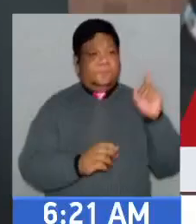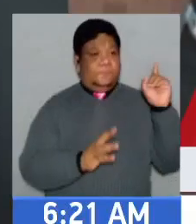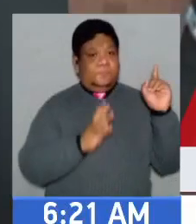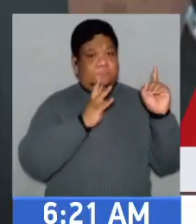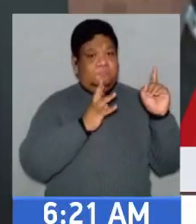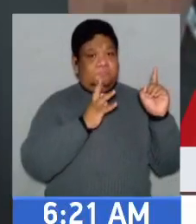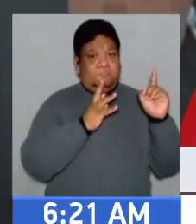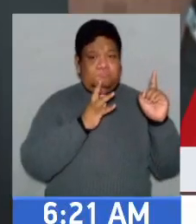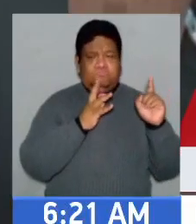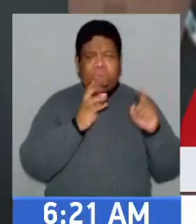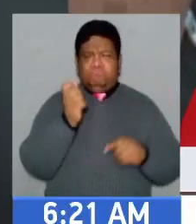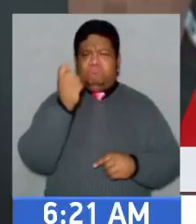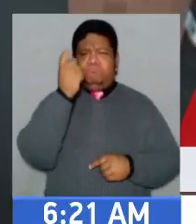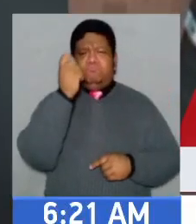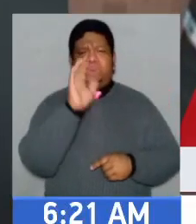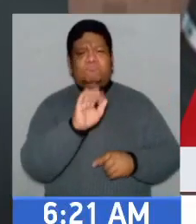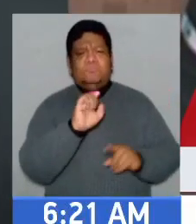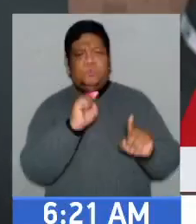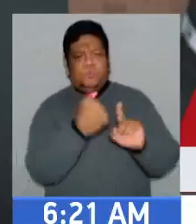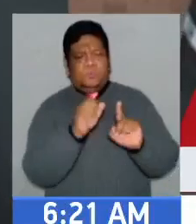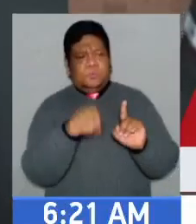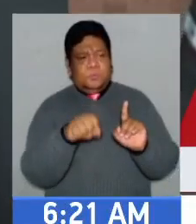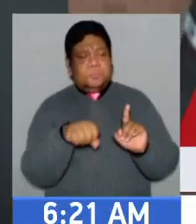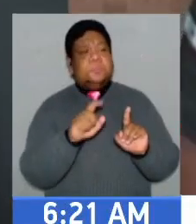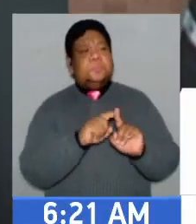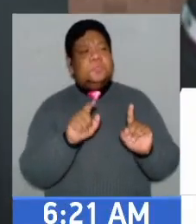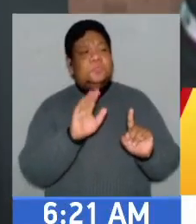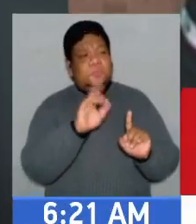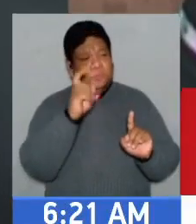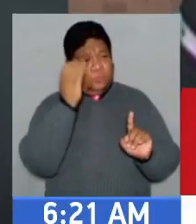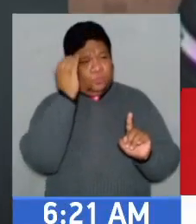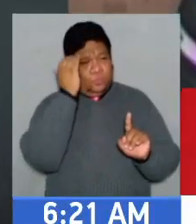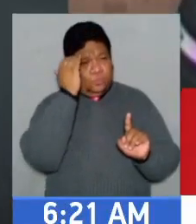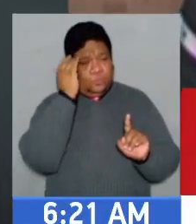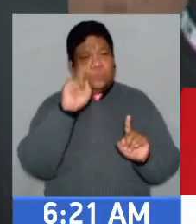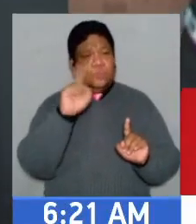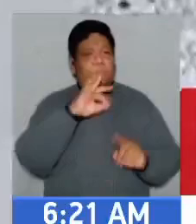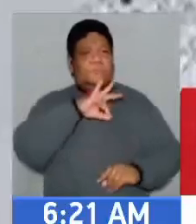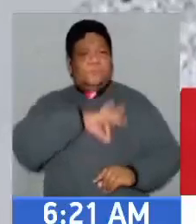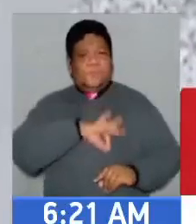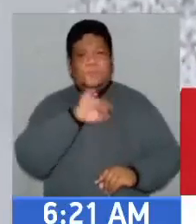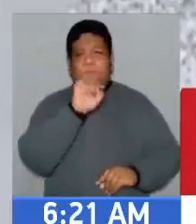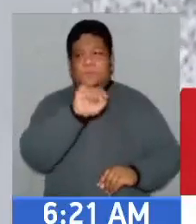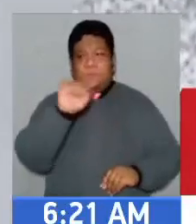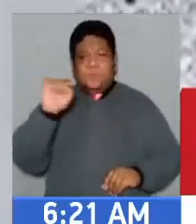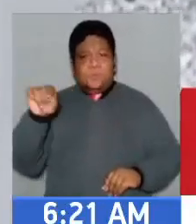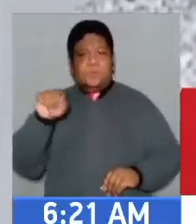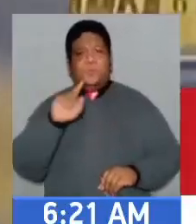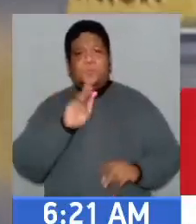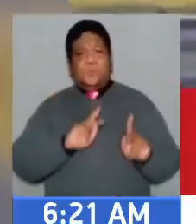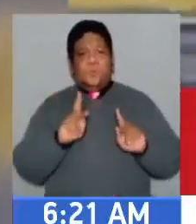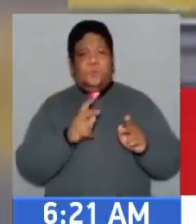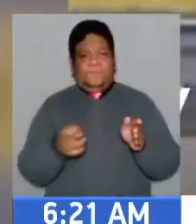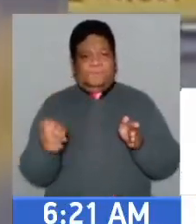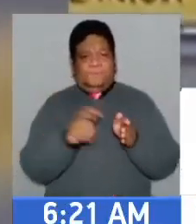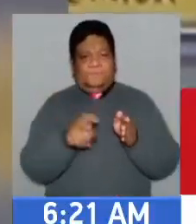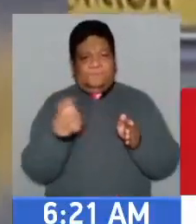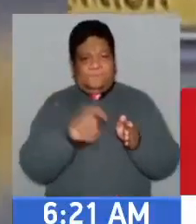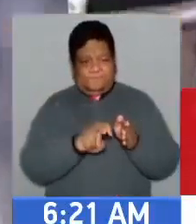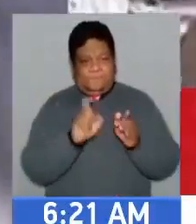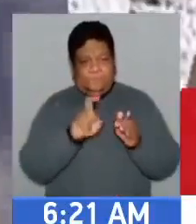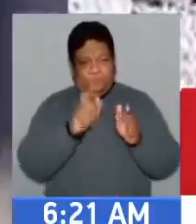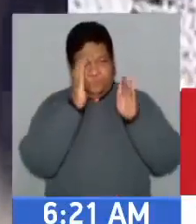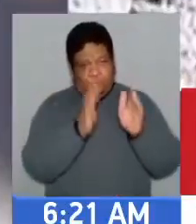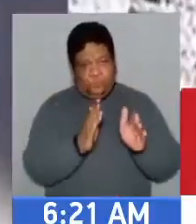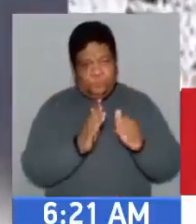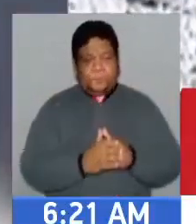Pero sana isa lang alang nila yung kapakanan ng mga mananakay natin. Ngayong araw, balik na sa